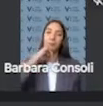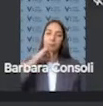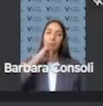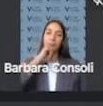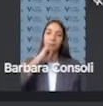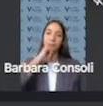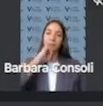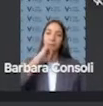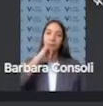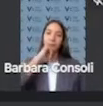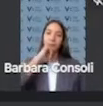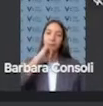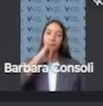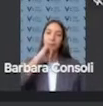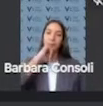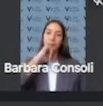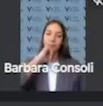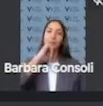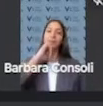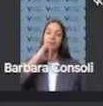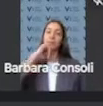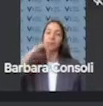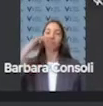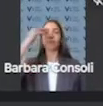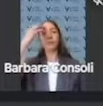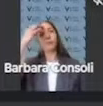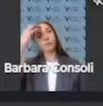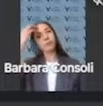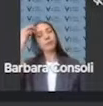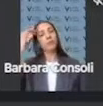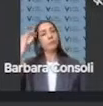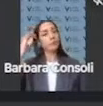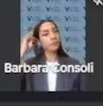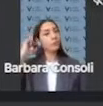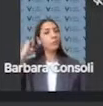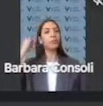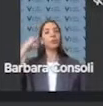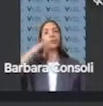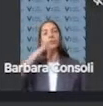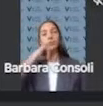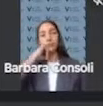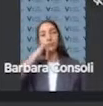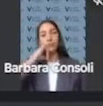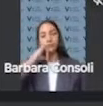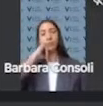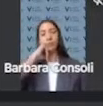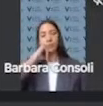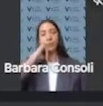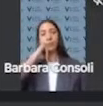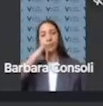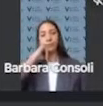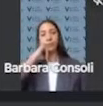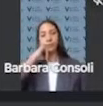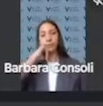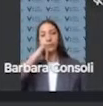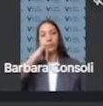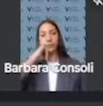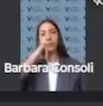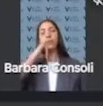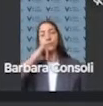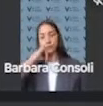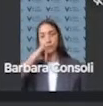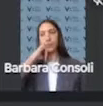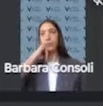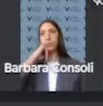quali sono, quanto bisogna studiare effettivamente per arrivare fin là, però qualsiasi facoltà sceglierete,